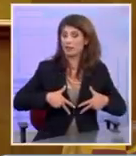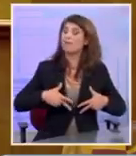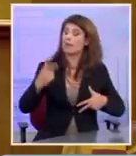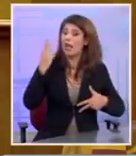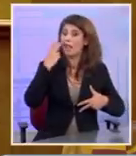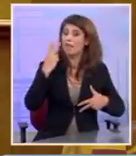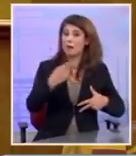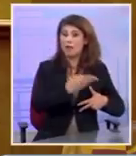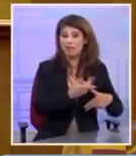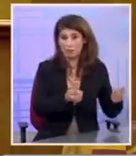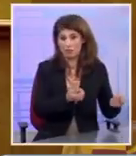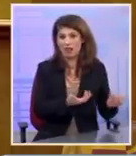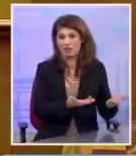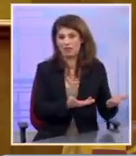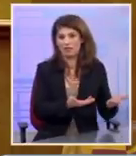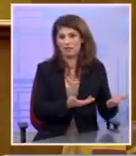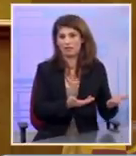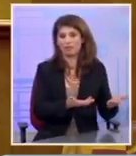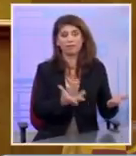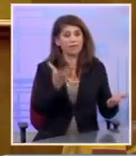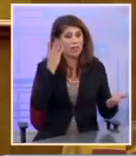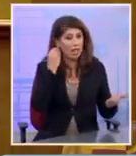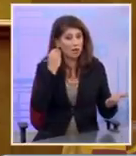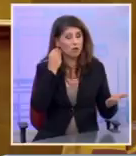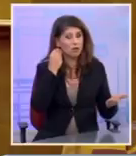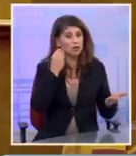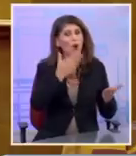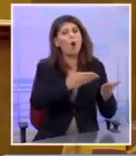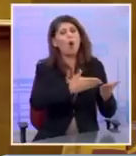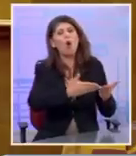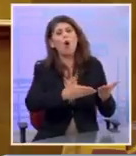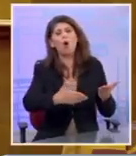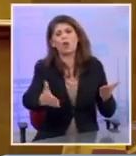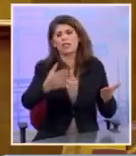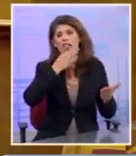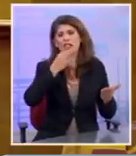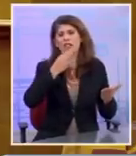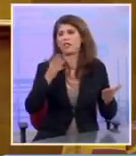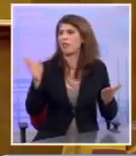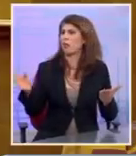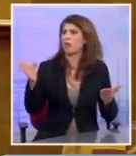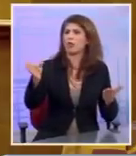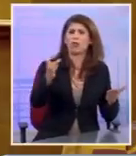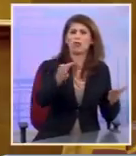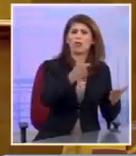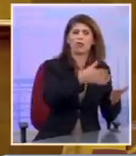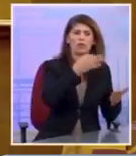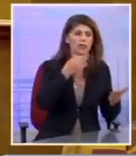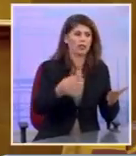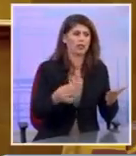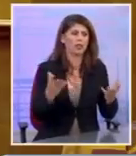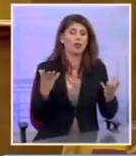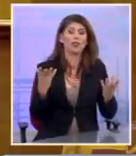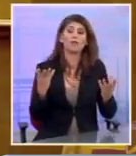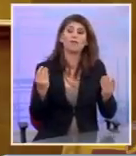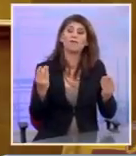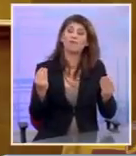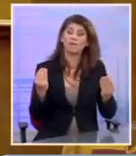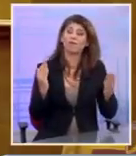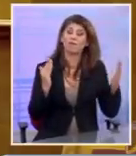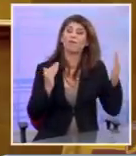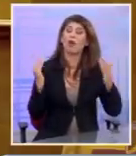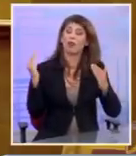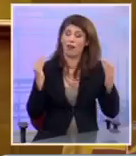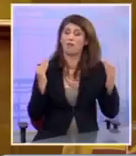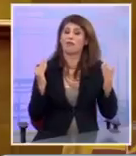τα καμώματά σας και ακούγοντας τα όσα λέτε δεξιά και αριστερά, πολύ αμφιβάλλω